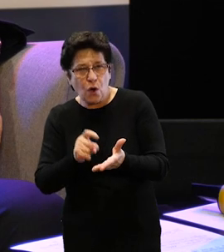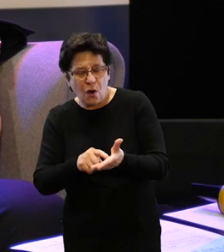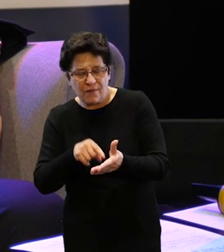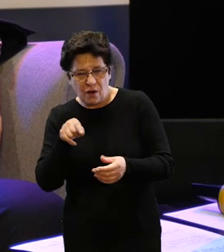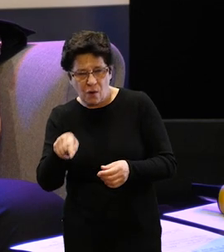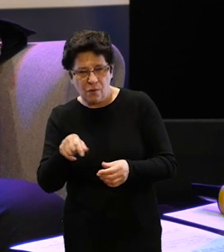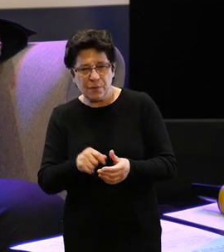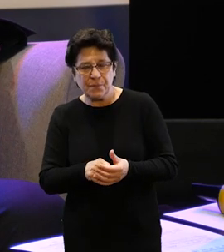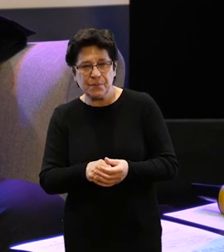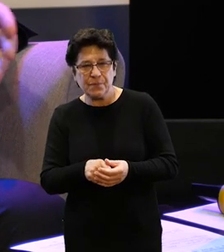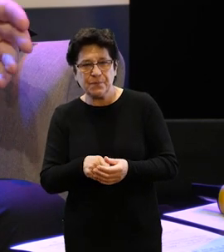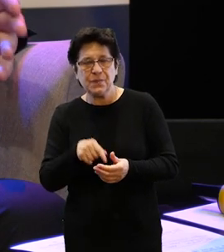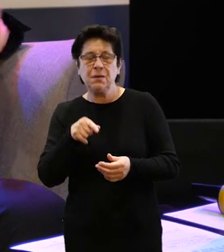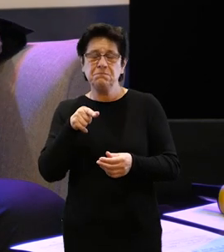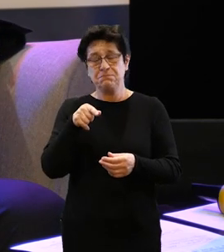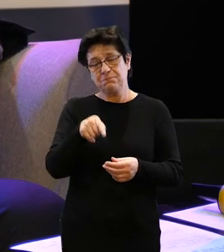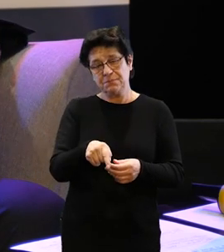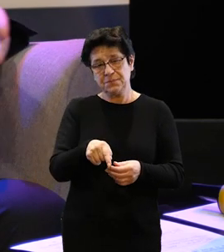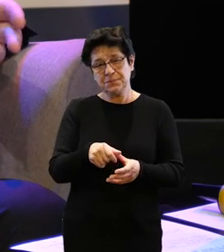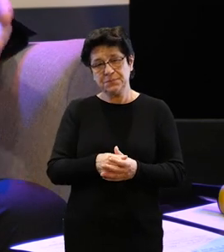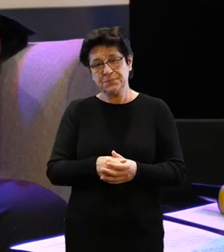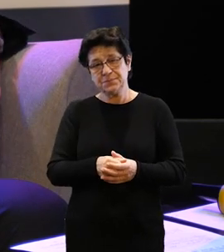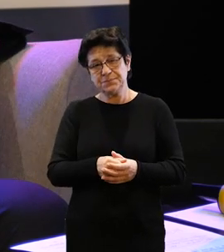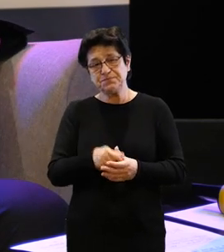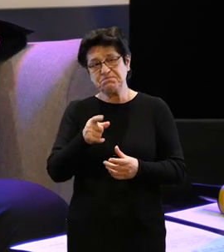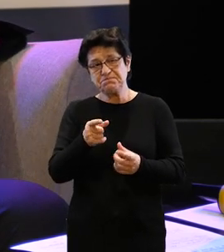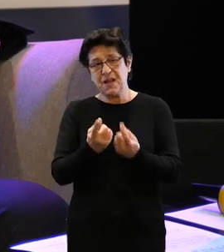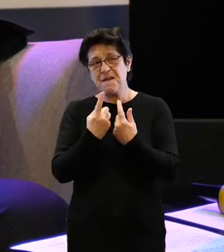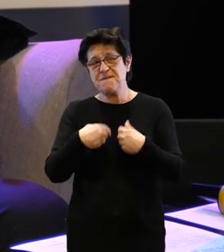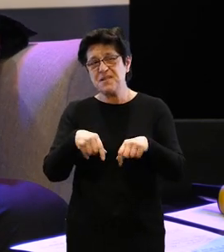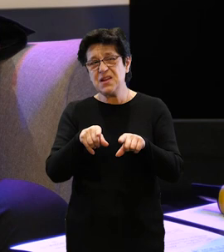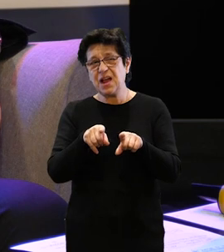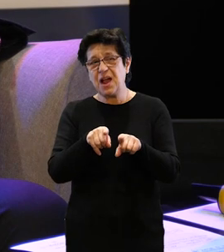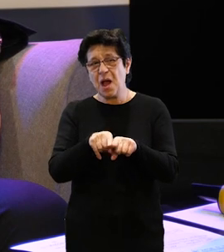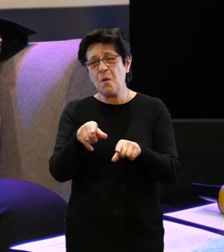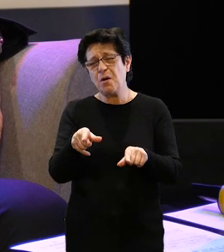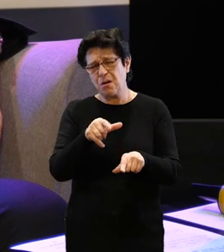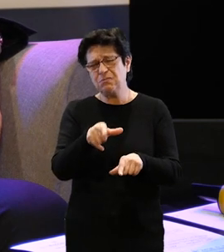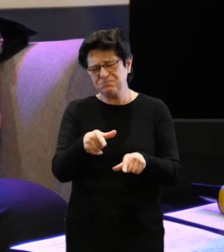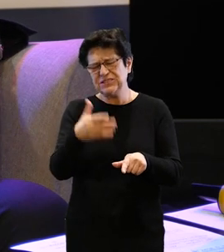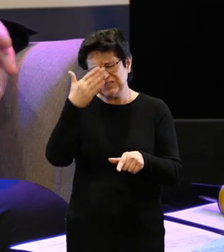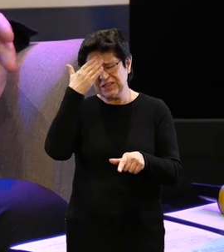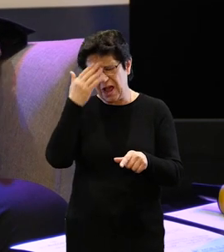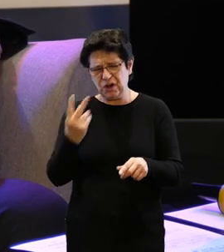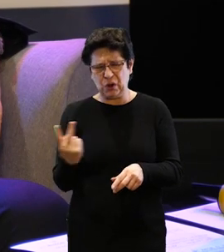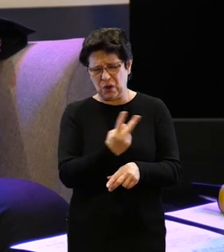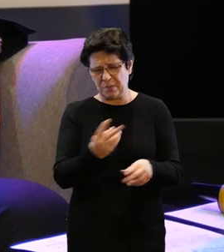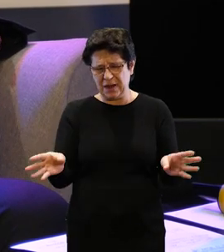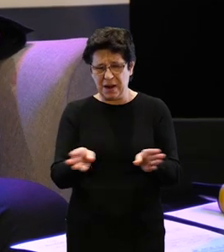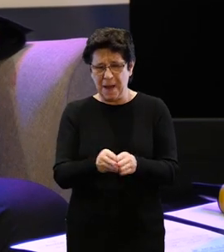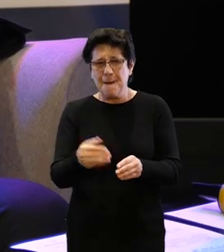międzywojenne to po prostu to wynikało też że się po prostu znali No był też